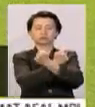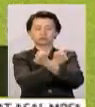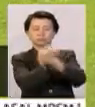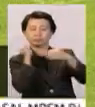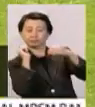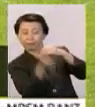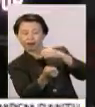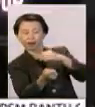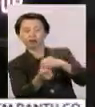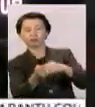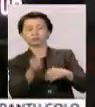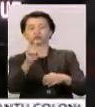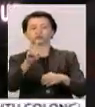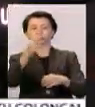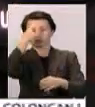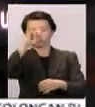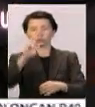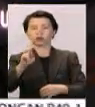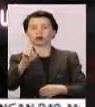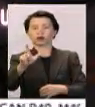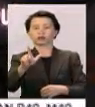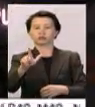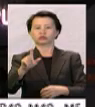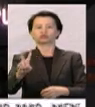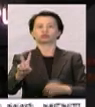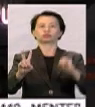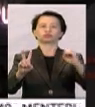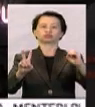gol kedua Kuala Lumpur.